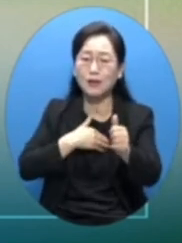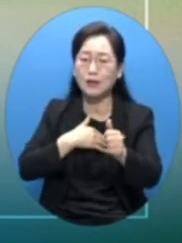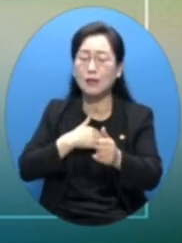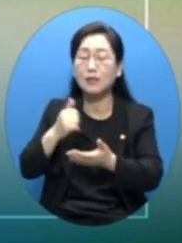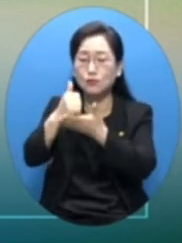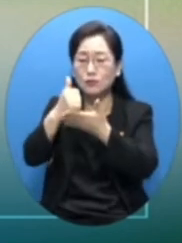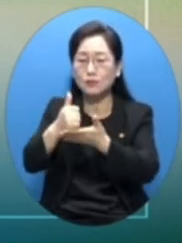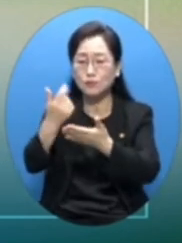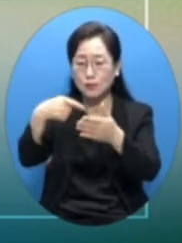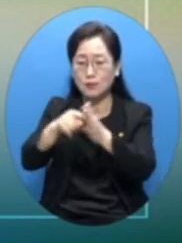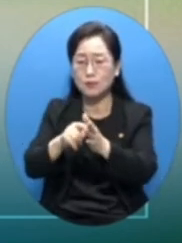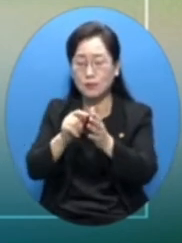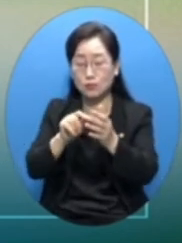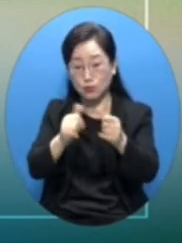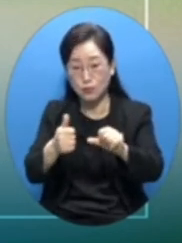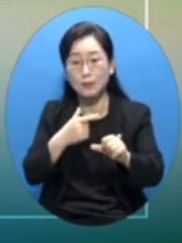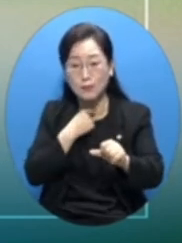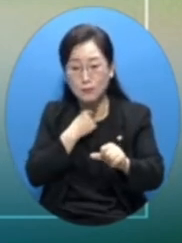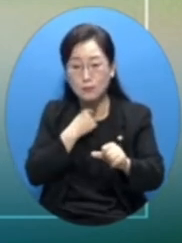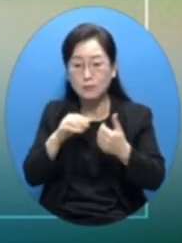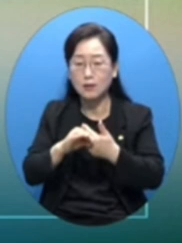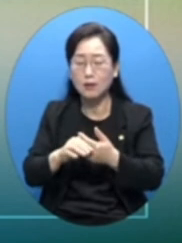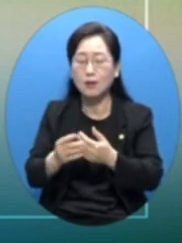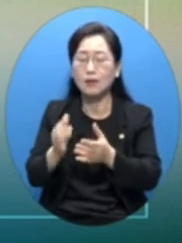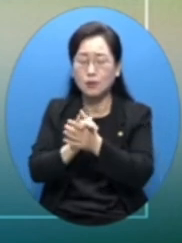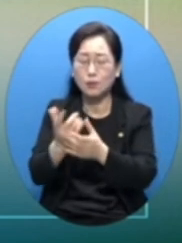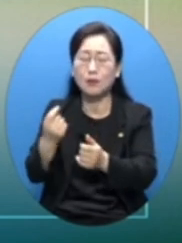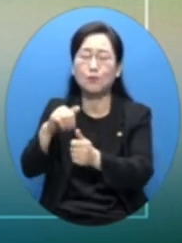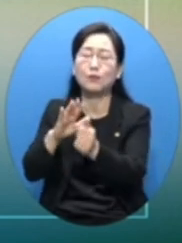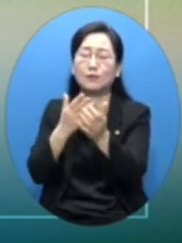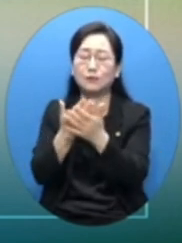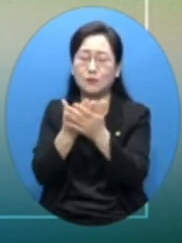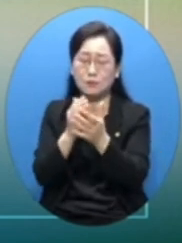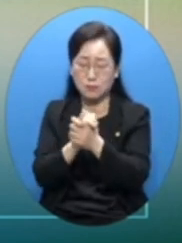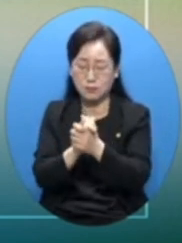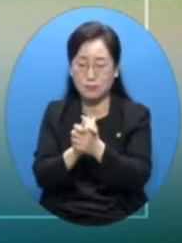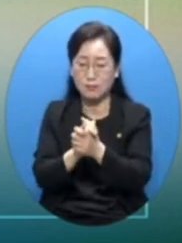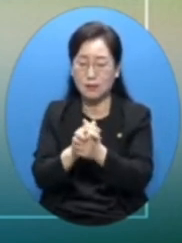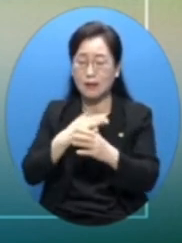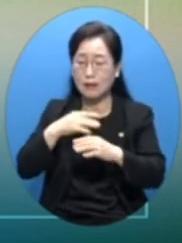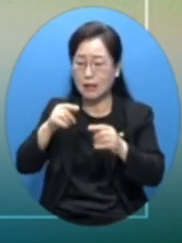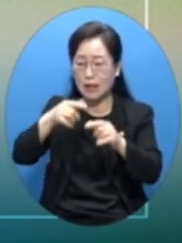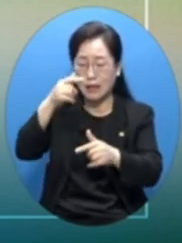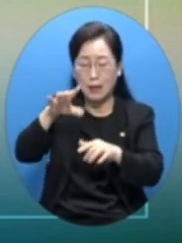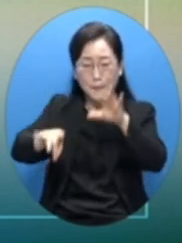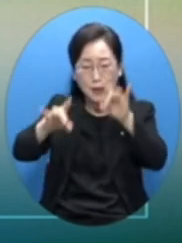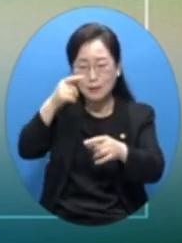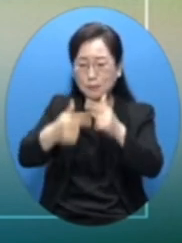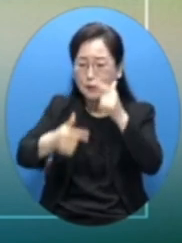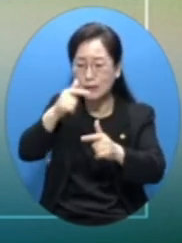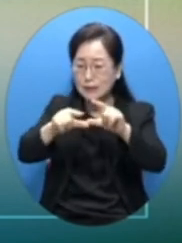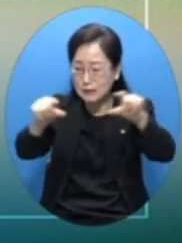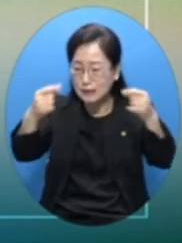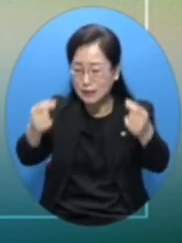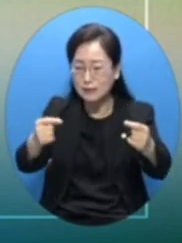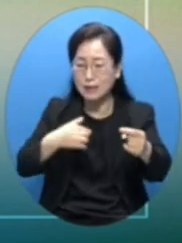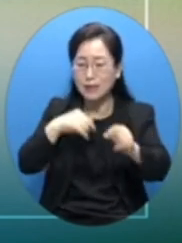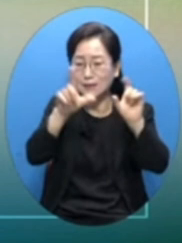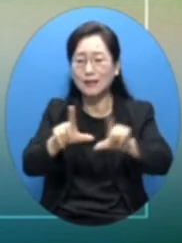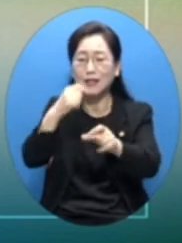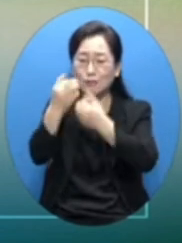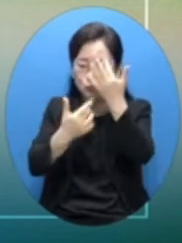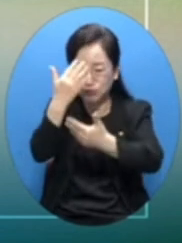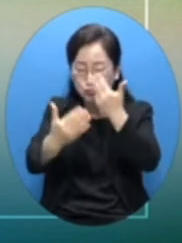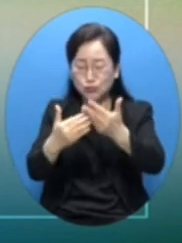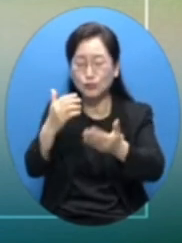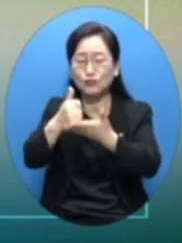하시려거든 기도하오니 어서 보내주소서. 마른 막대기 같은 제 삶에 불을 붙이사